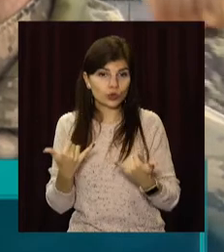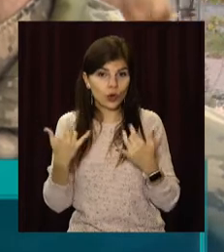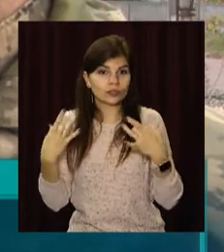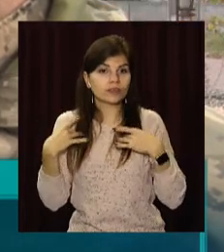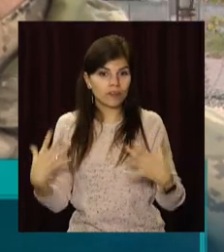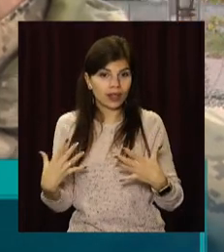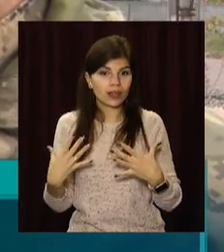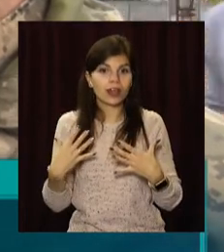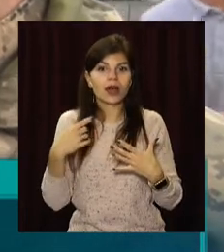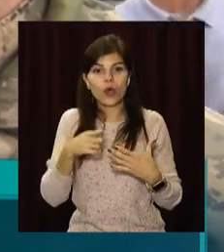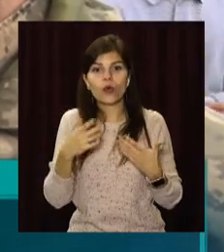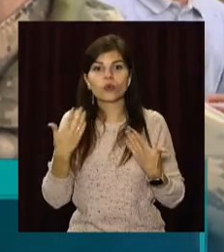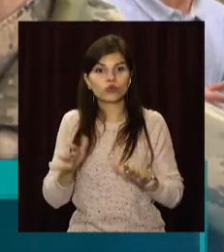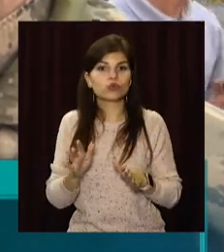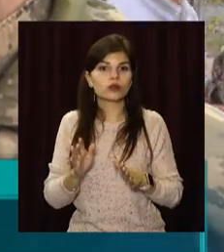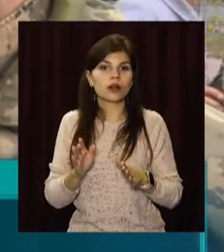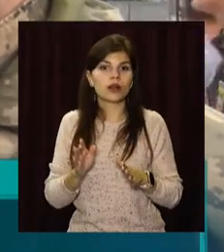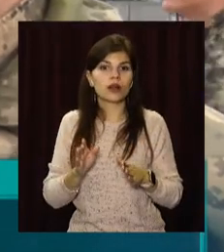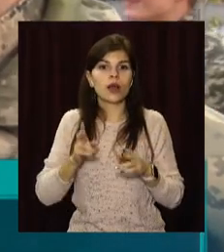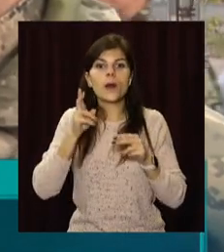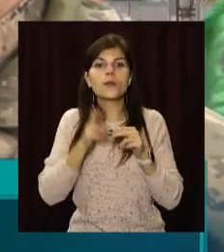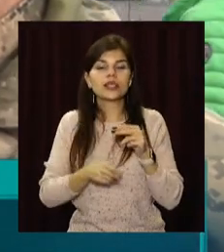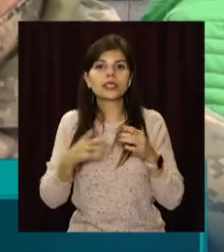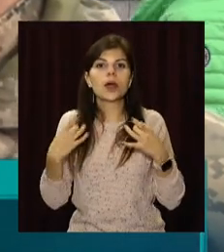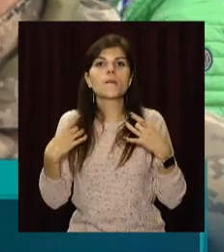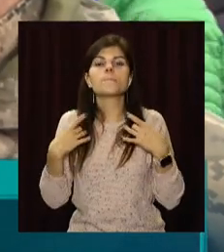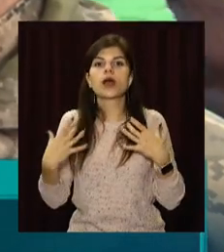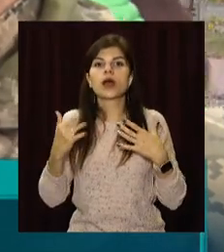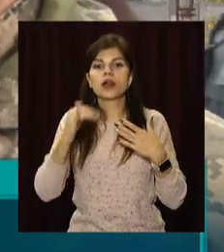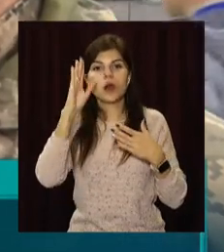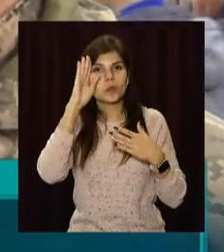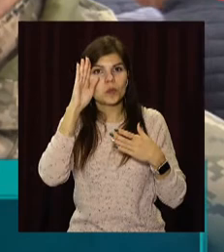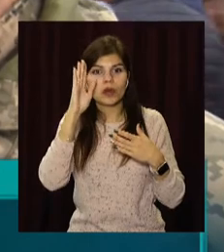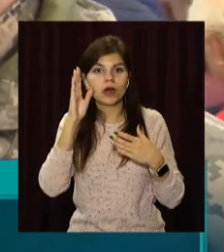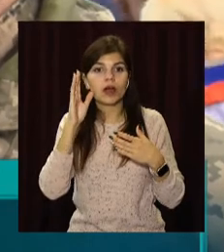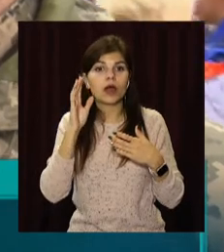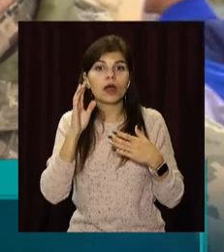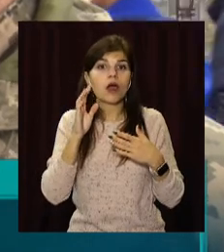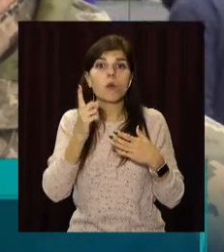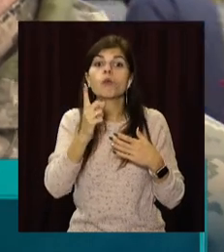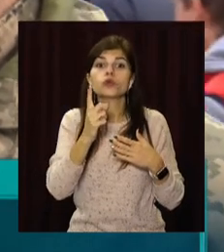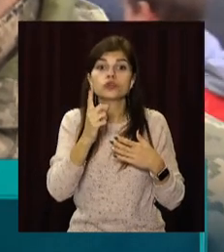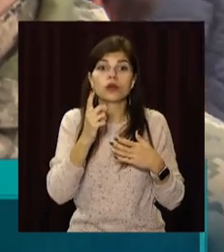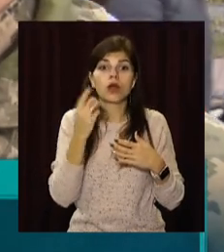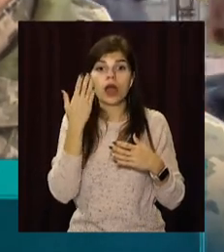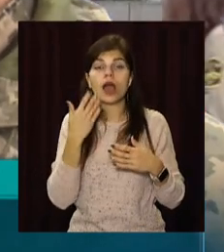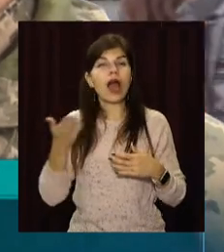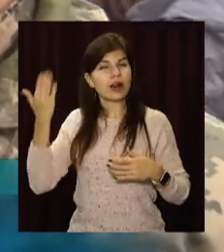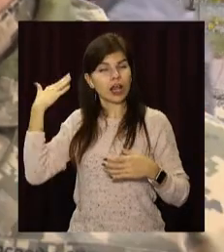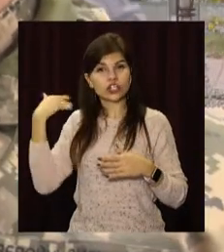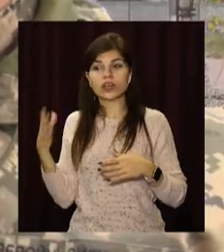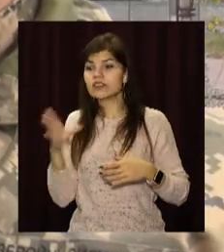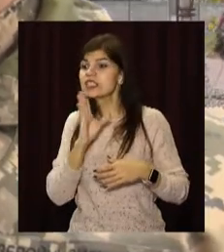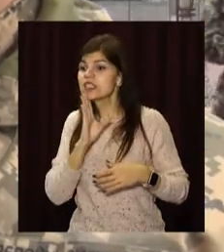сьогоднішнє свято, воно вже перестає бути святом для всіх чоловіків, коли всі жінки поздравляли всіх